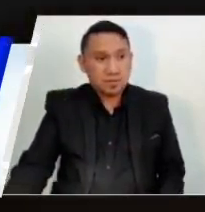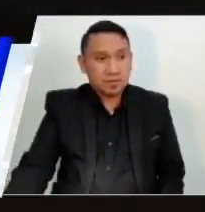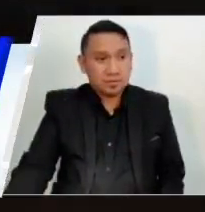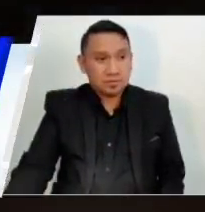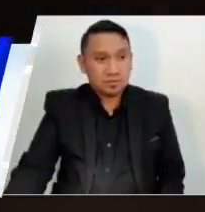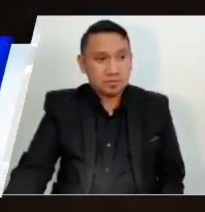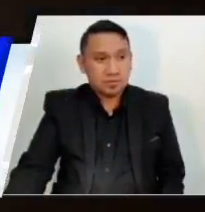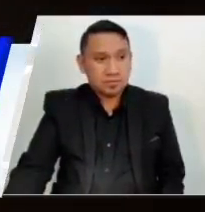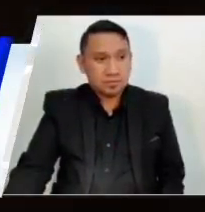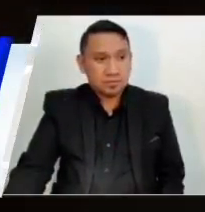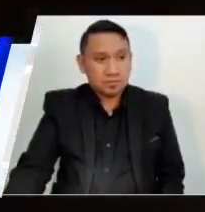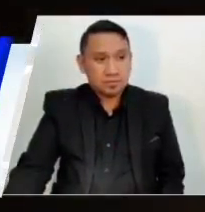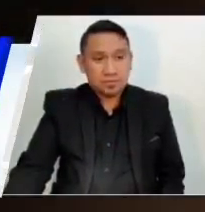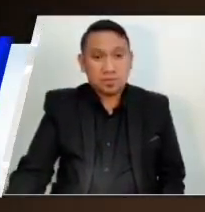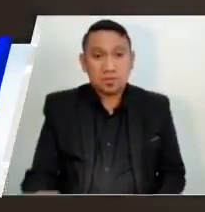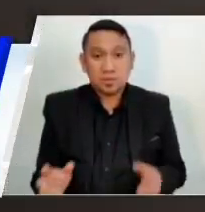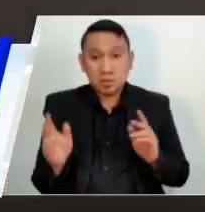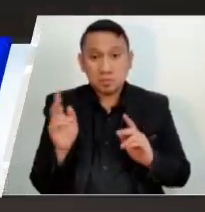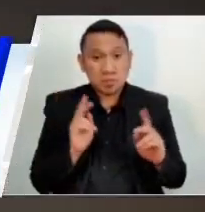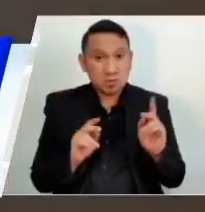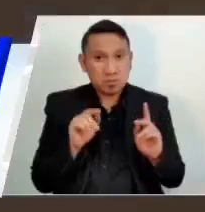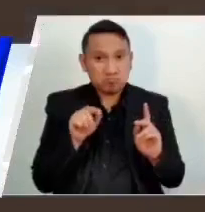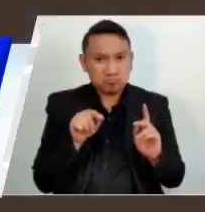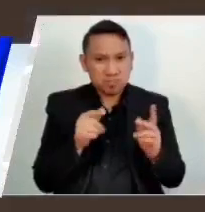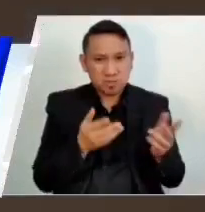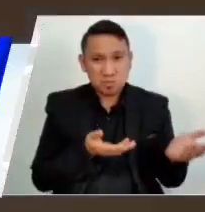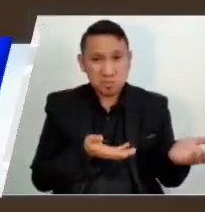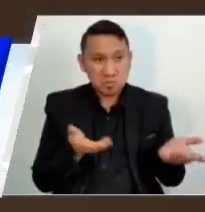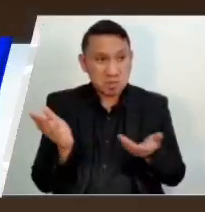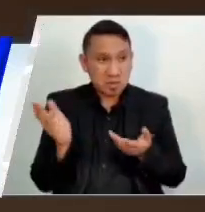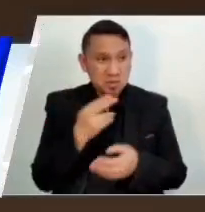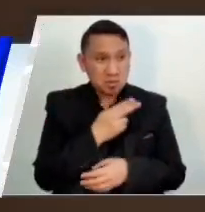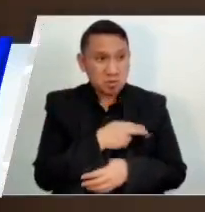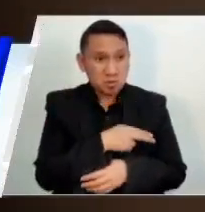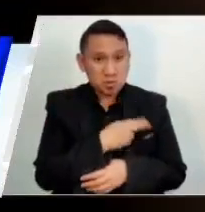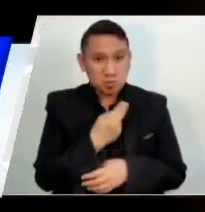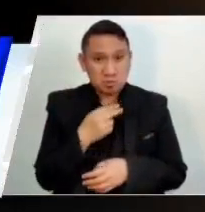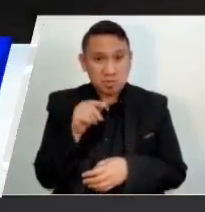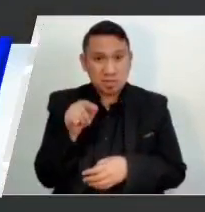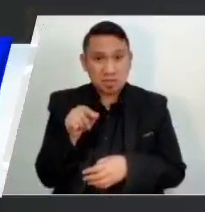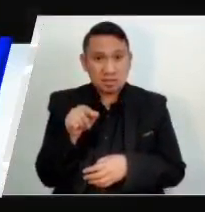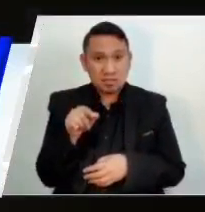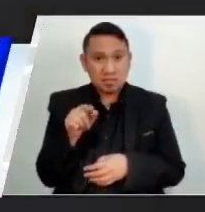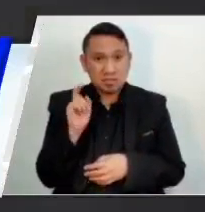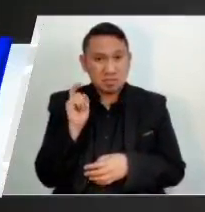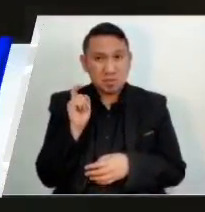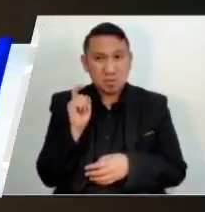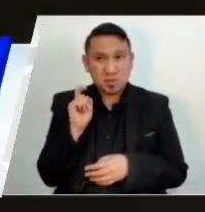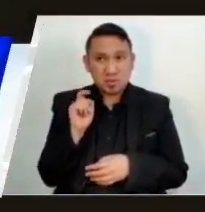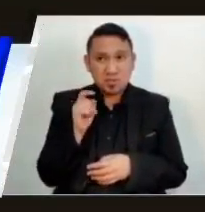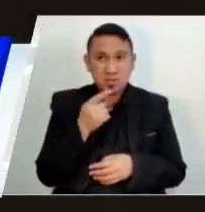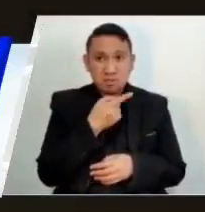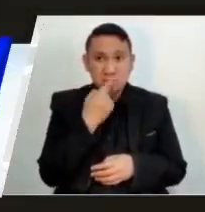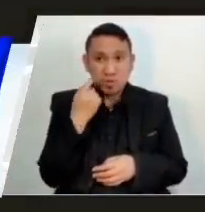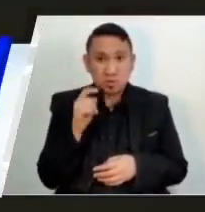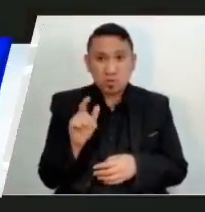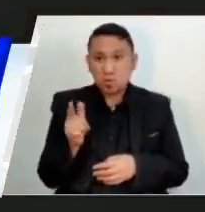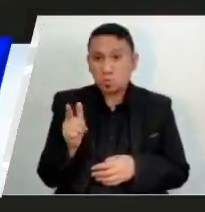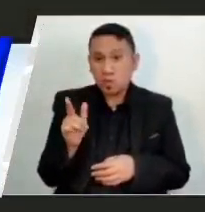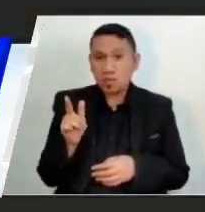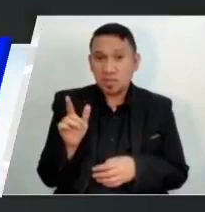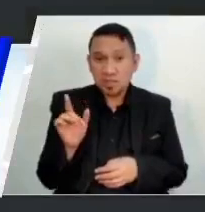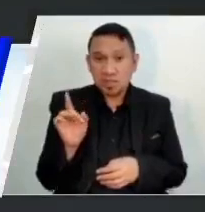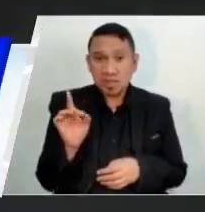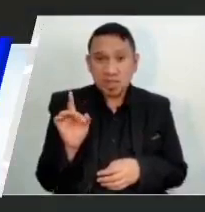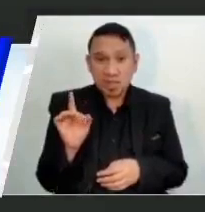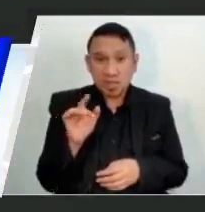Nagmamadali ang mga residente na isugod sa ospital ang babaeng ito sa Buluan, Maguindanao del Sur. Ang biktima, 28 anyos na doktor sa Sultan